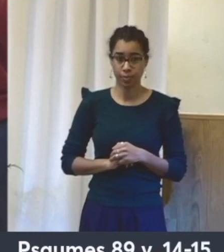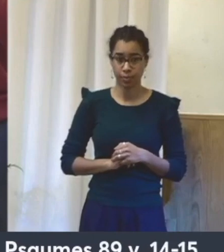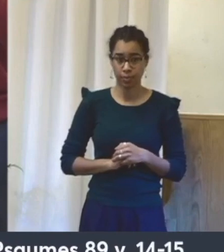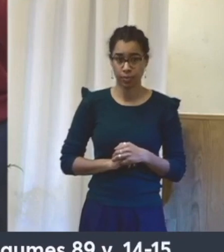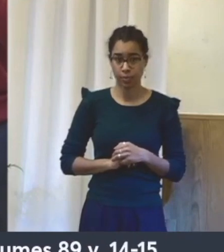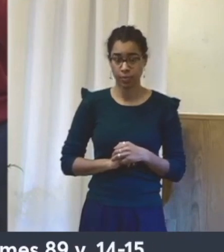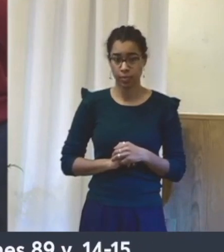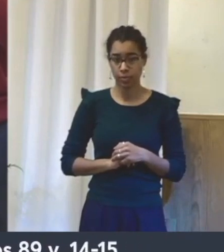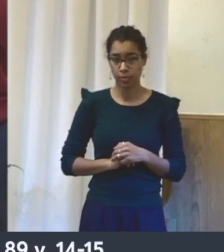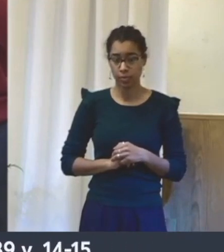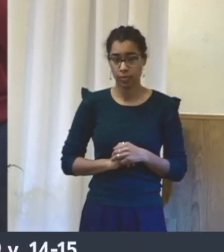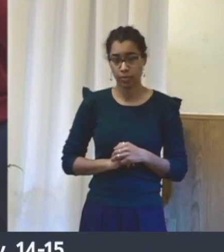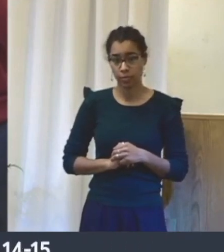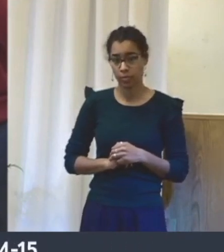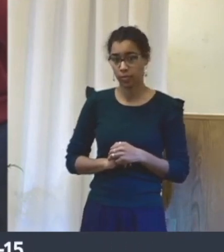C'est pas un Dieu